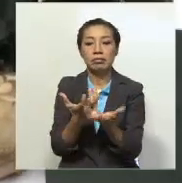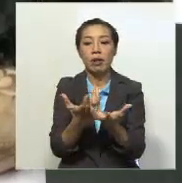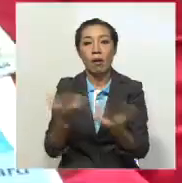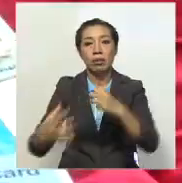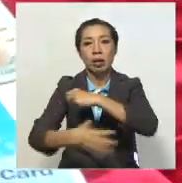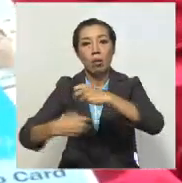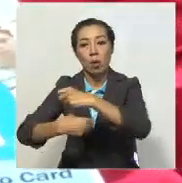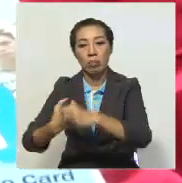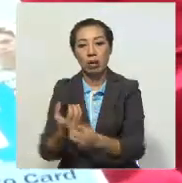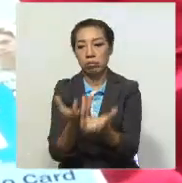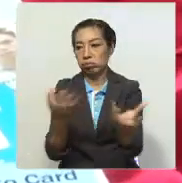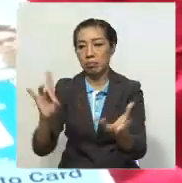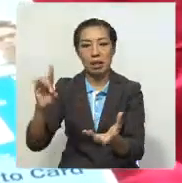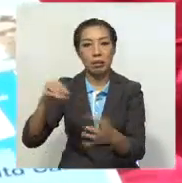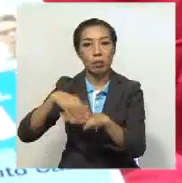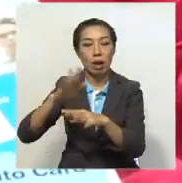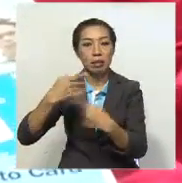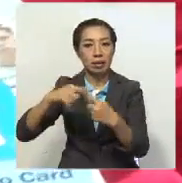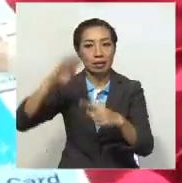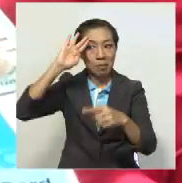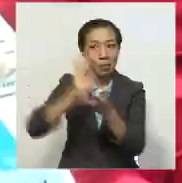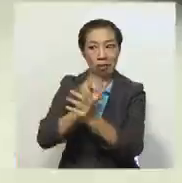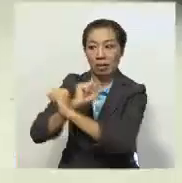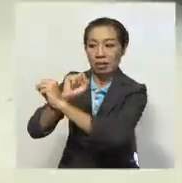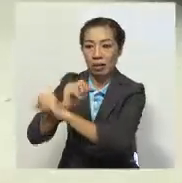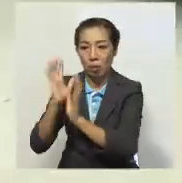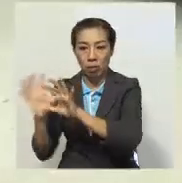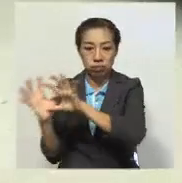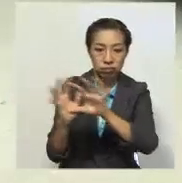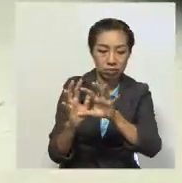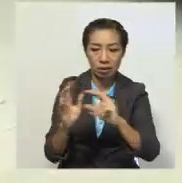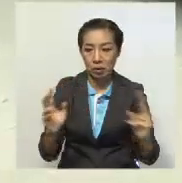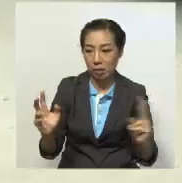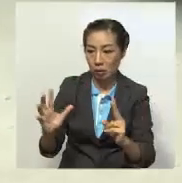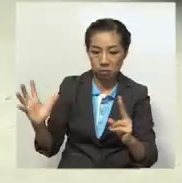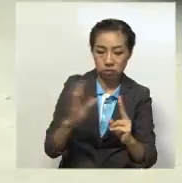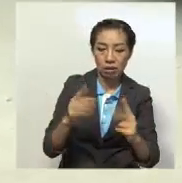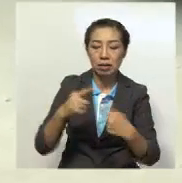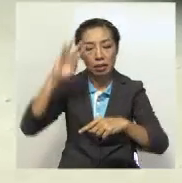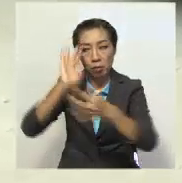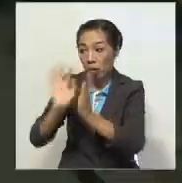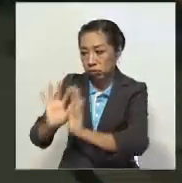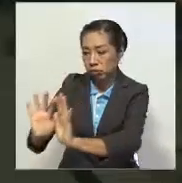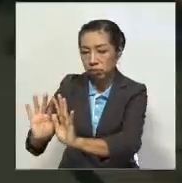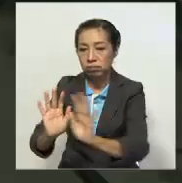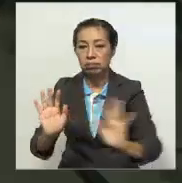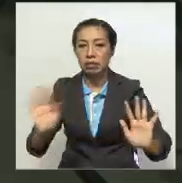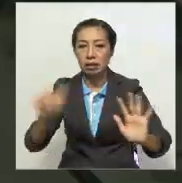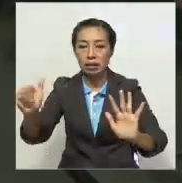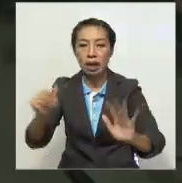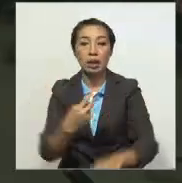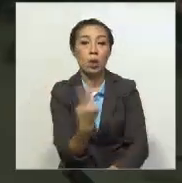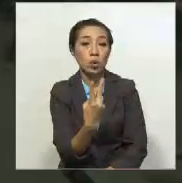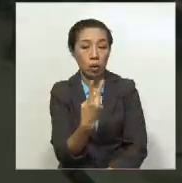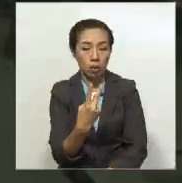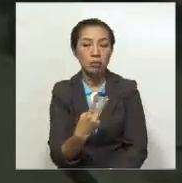ายการนะคะ ก็ดีนะตำรวจเนี่ยกันไว้ได้ทันนะ ฮะ อย่างนั้นคงน่วมน่าดูฮ ะ โดยผู้ต้องหาทั้ง2คนนะครับรับสารภาพว่า